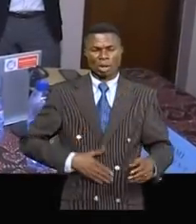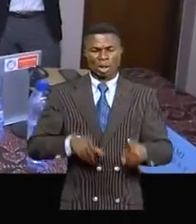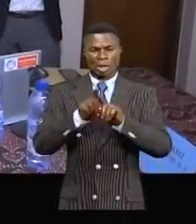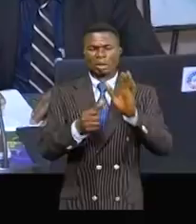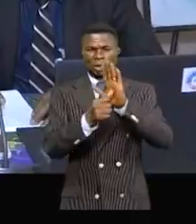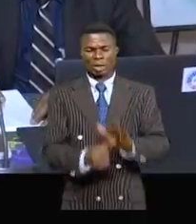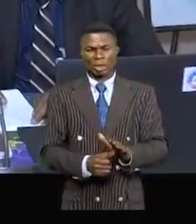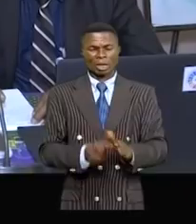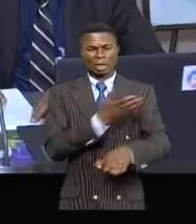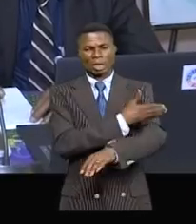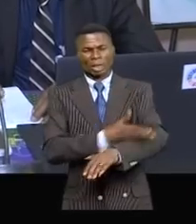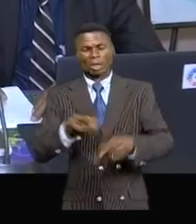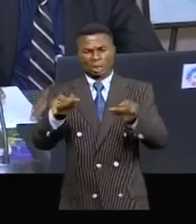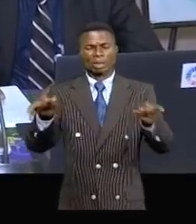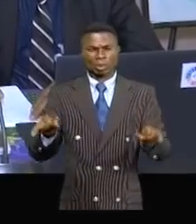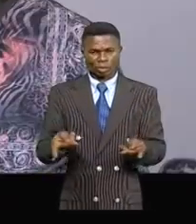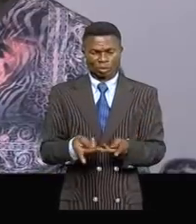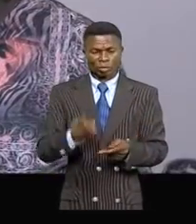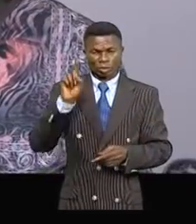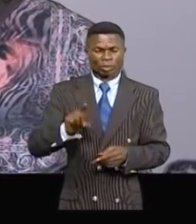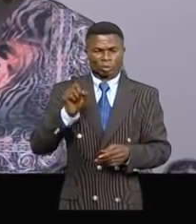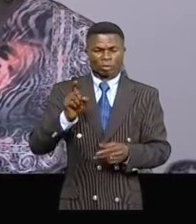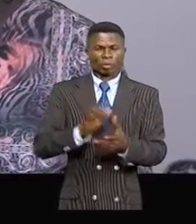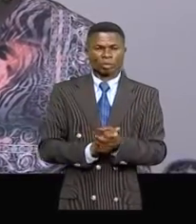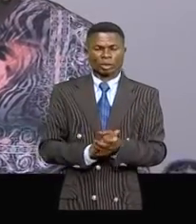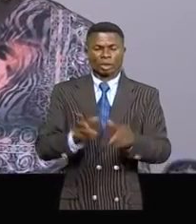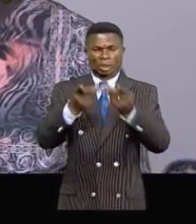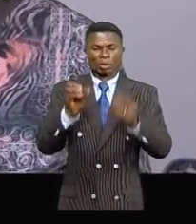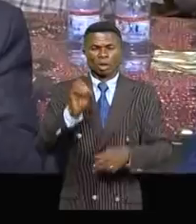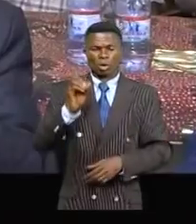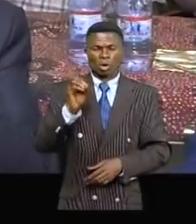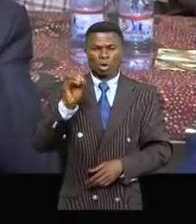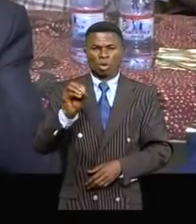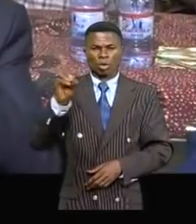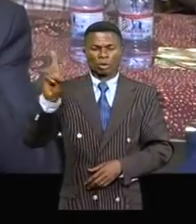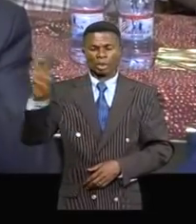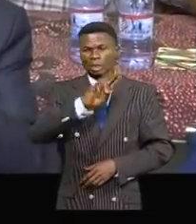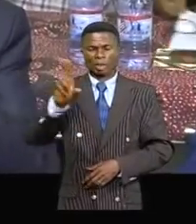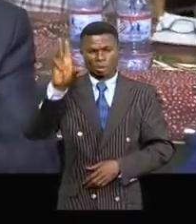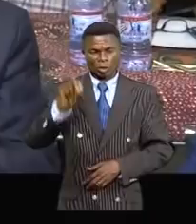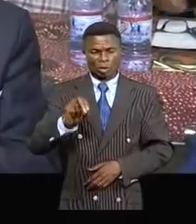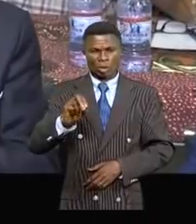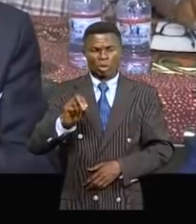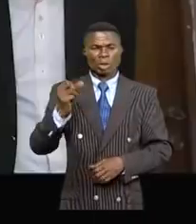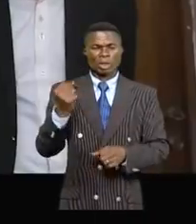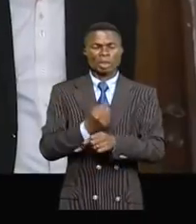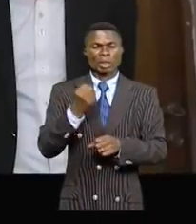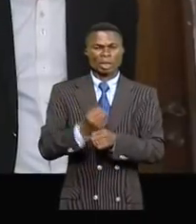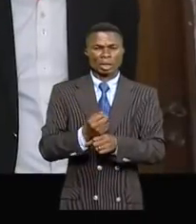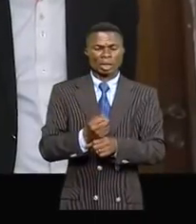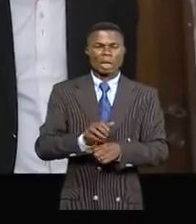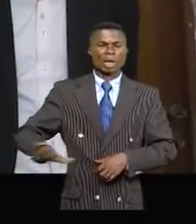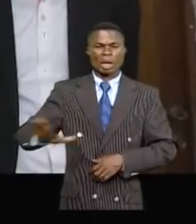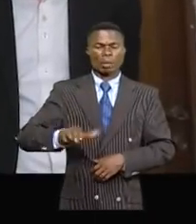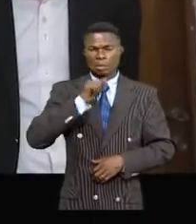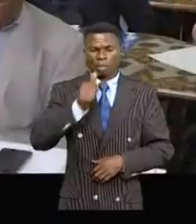les dégradations de l'environnement. Il faut noter que l'atteinte des ODD en 2030 n'est pas seulement une question